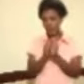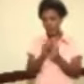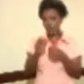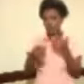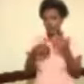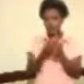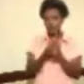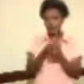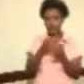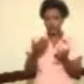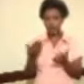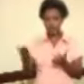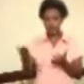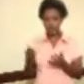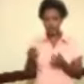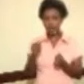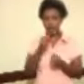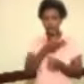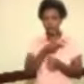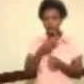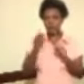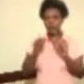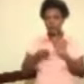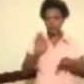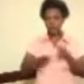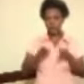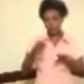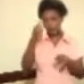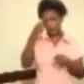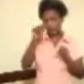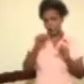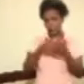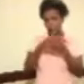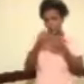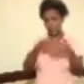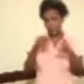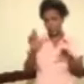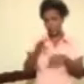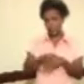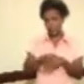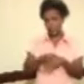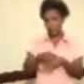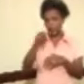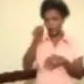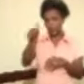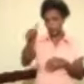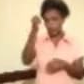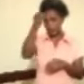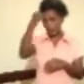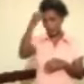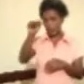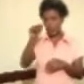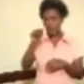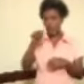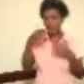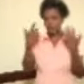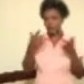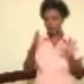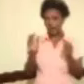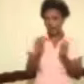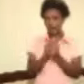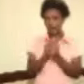avec les instruments, la machinerie du CNE, mais mon tracé, on t'a fait. Moi-même, président, j'ai déjà fait un tracé, j'ai déjà gagné des routes, dans même comme